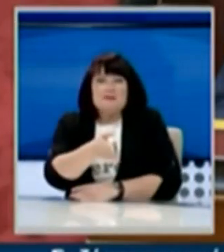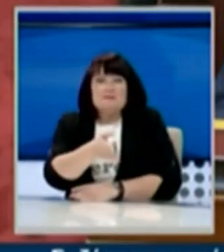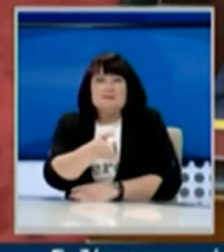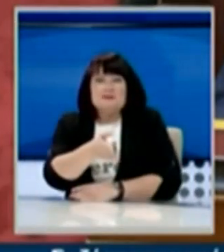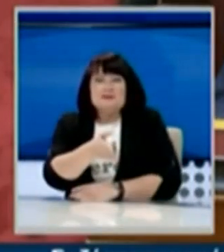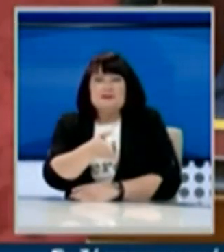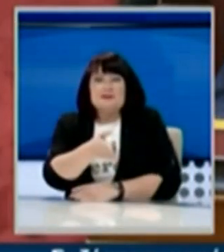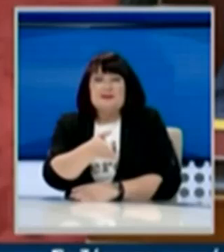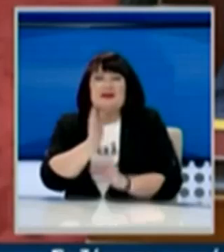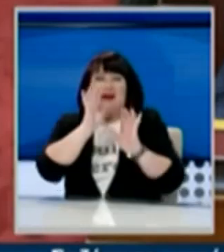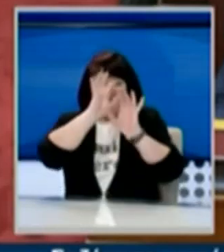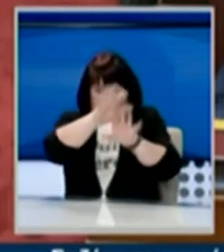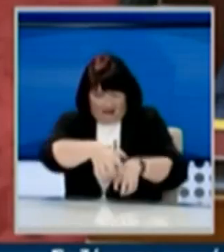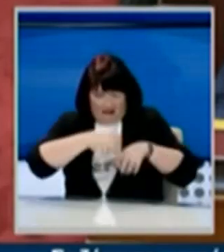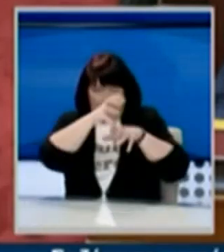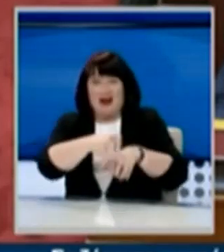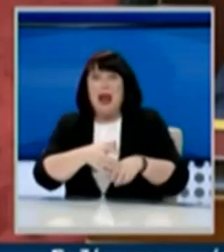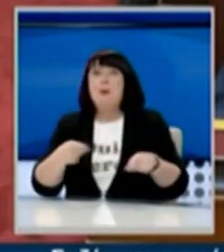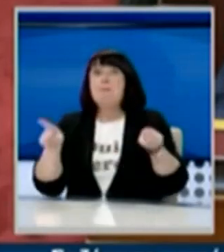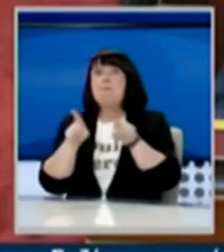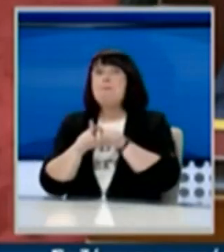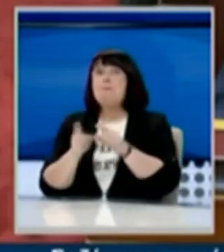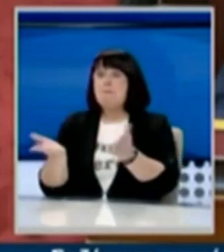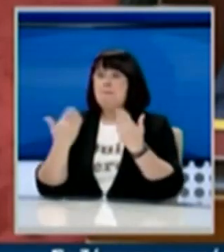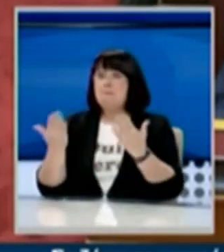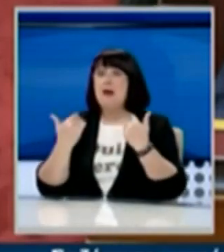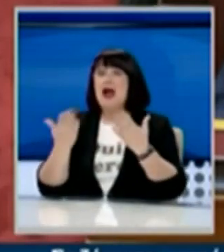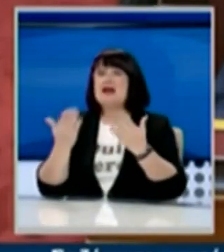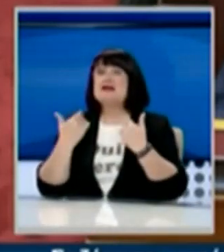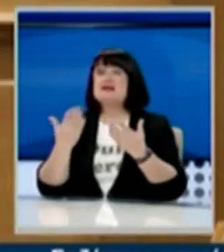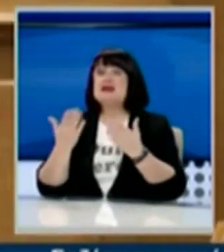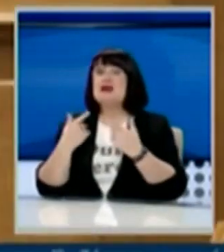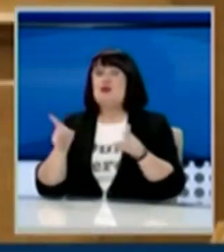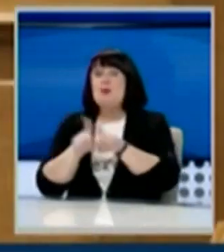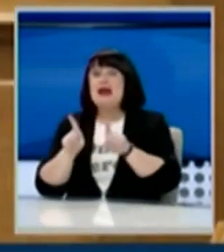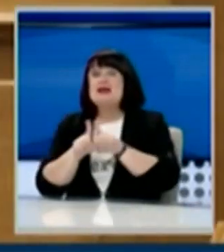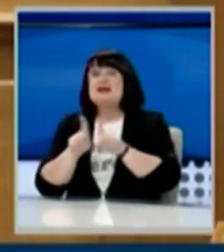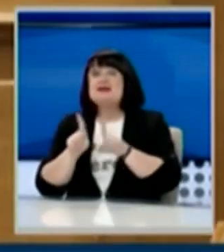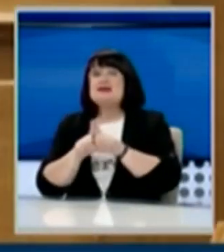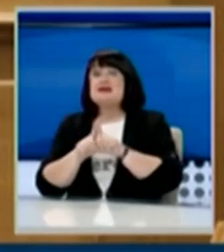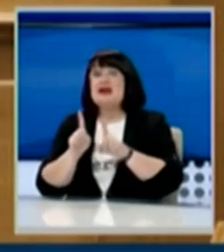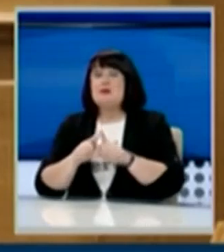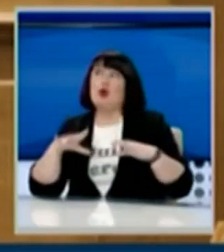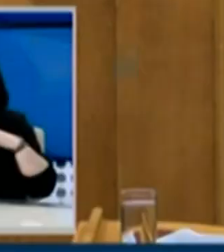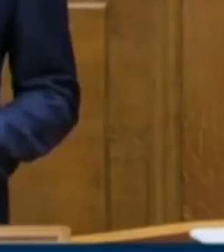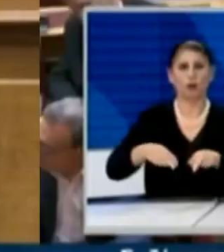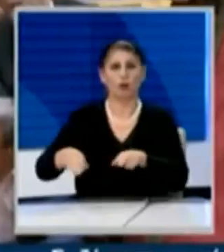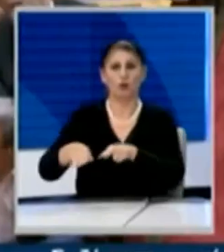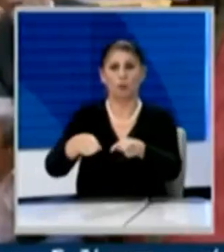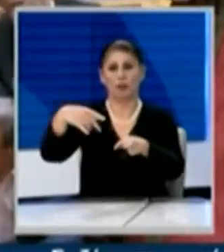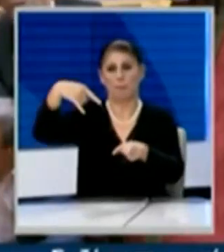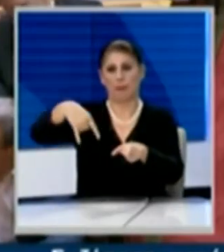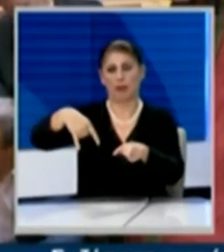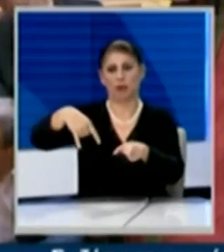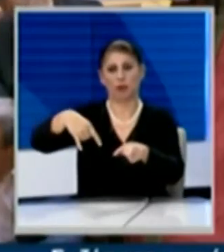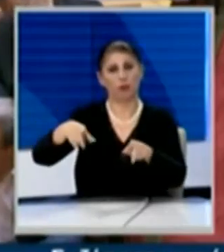όταν θα πάμε να τα γκρεμίσουμε, σας θέλω μαζί, σας θέλω μπροστάρι εκεί. Εκεί μην υποδυσφυρίζετε αδιάφορα μετά. Σας